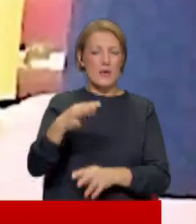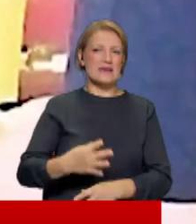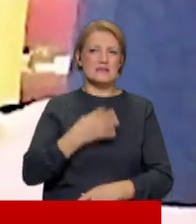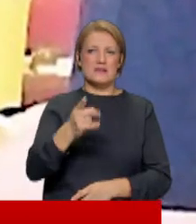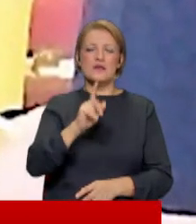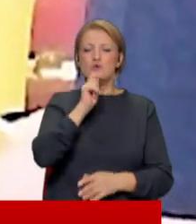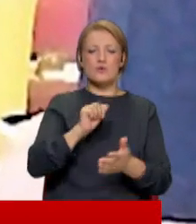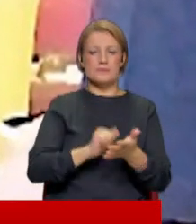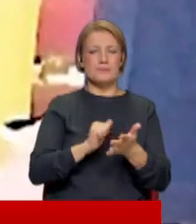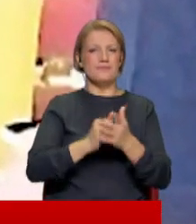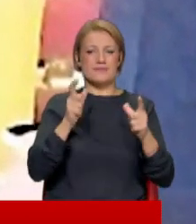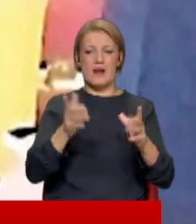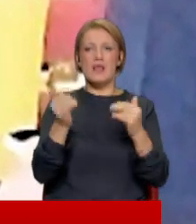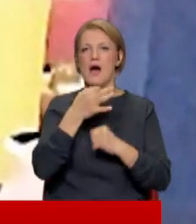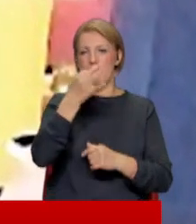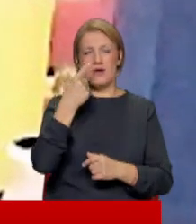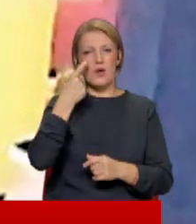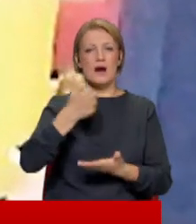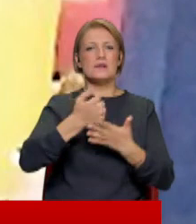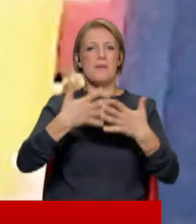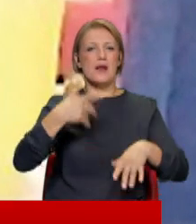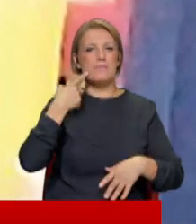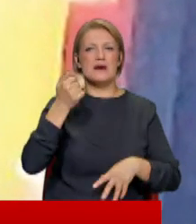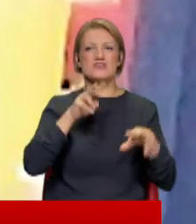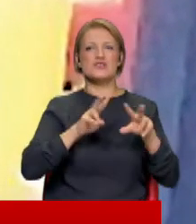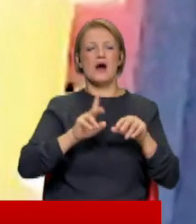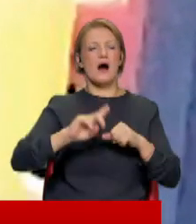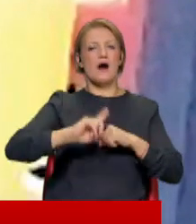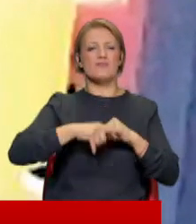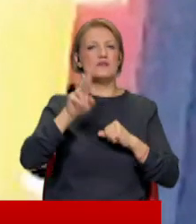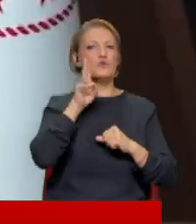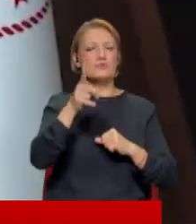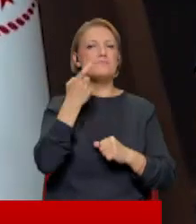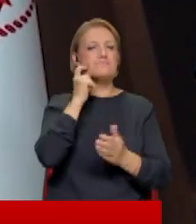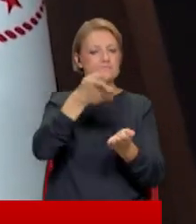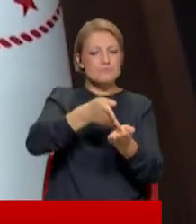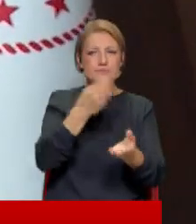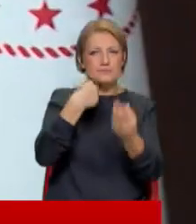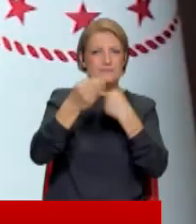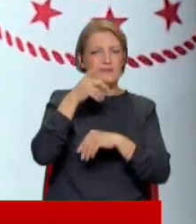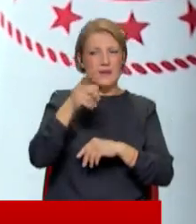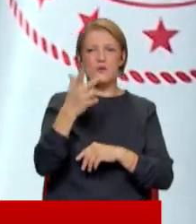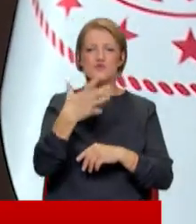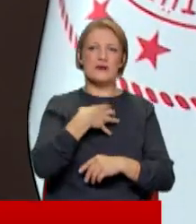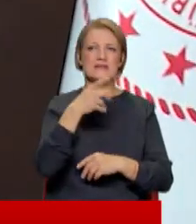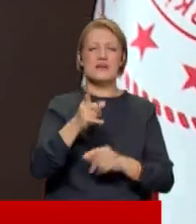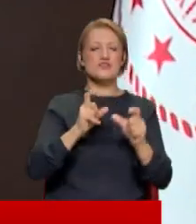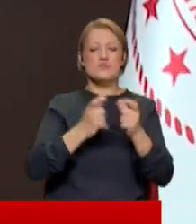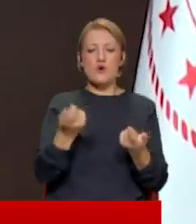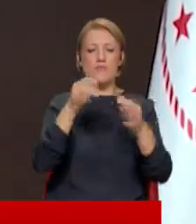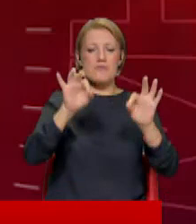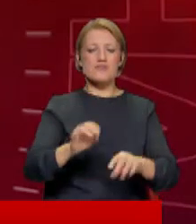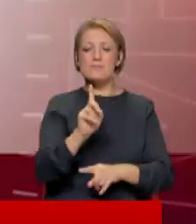Sözcü Gazetesinde yer alan habere göre Hazine ve maliye bakanı Şimşek hafta sonu bir kumpircide görüntülendi 3 Haziran'da Şimşek